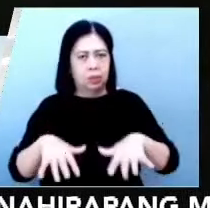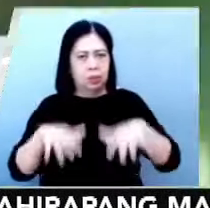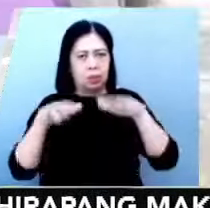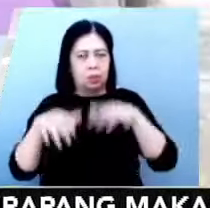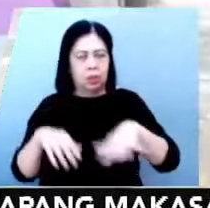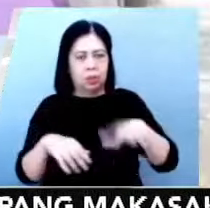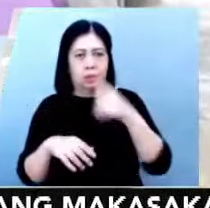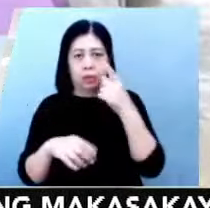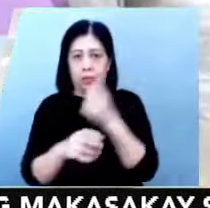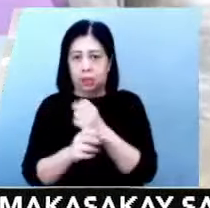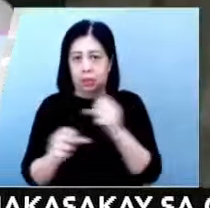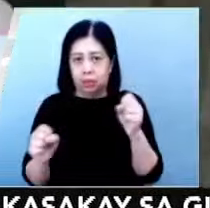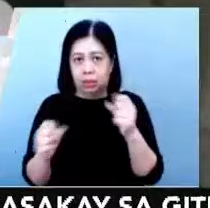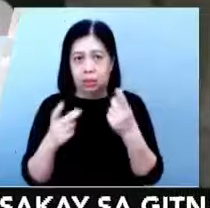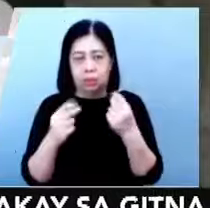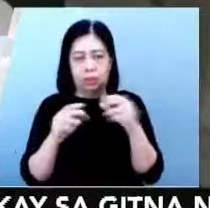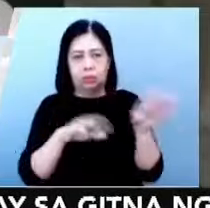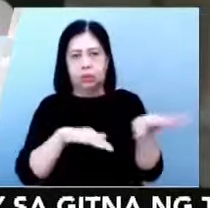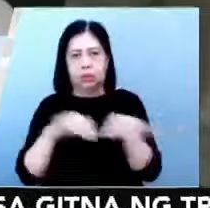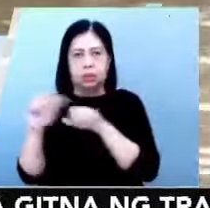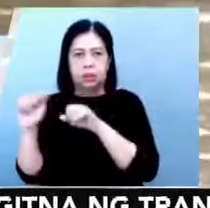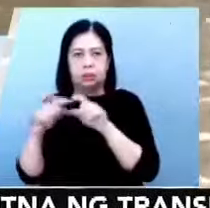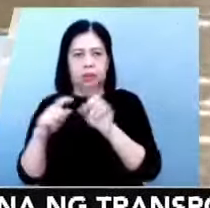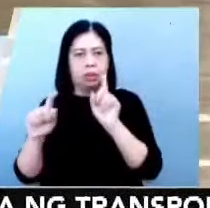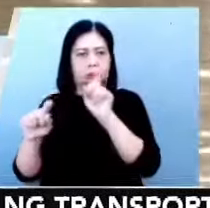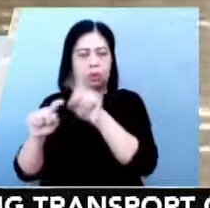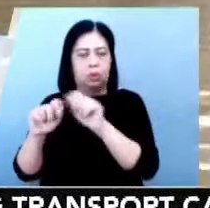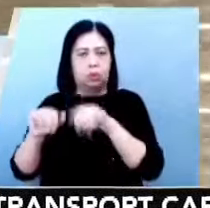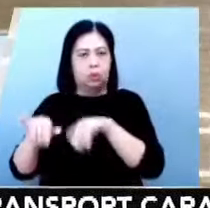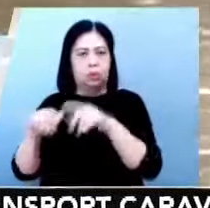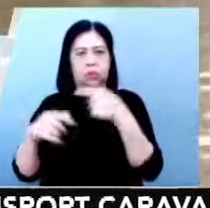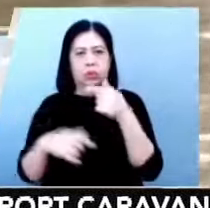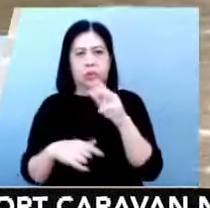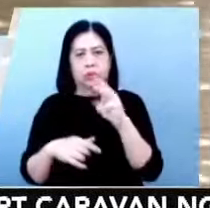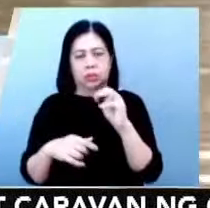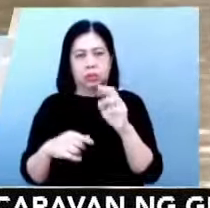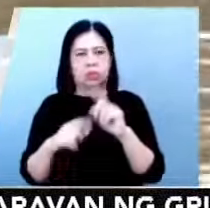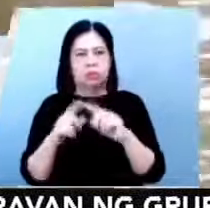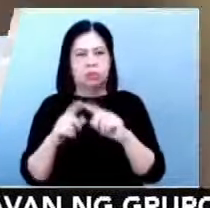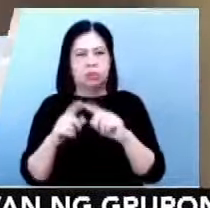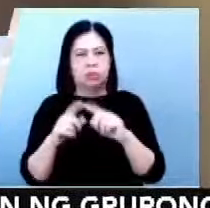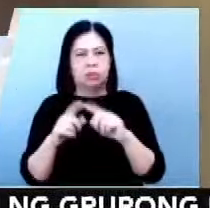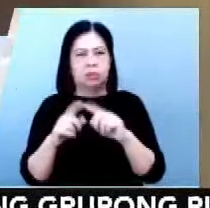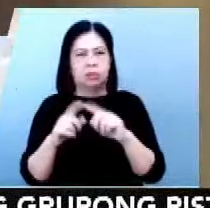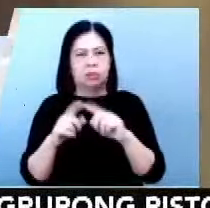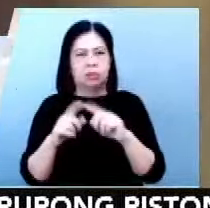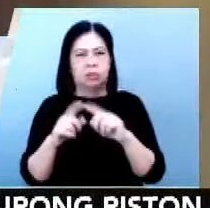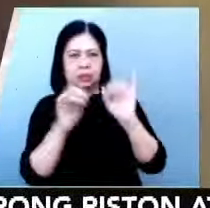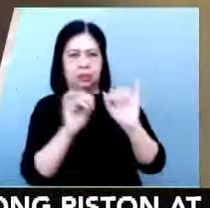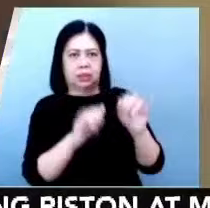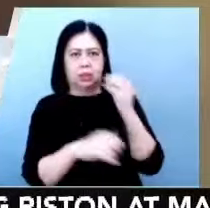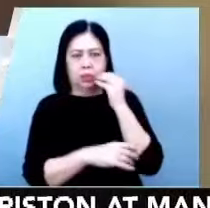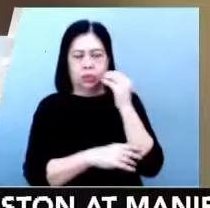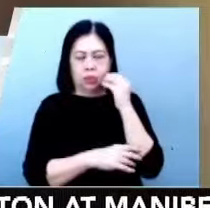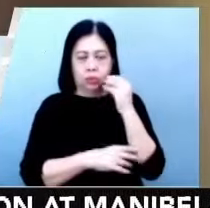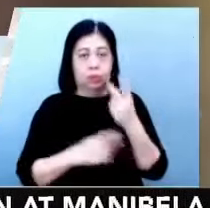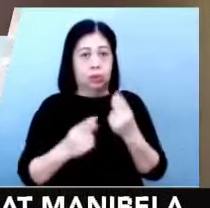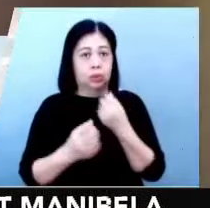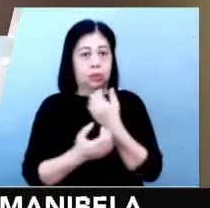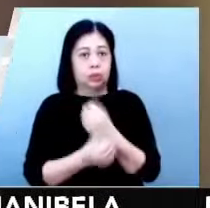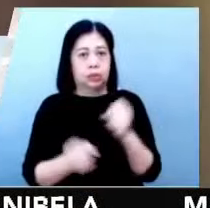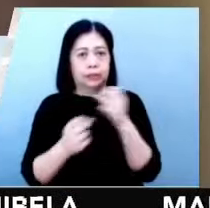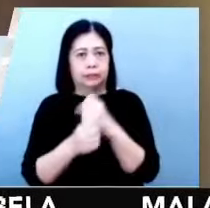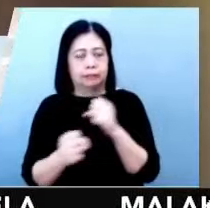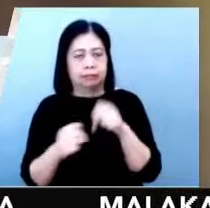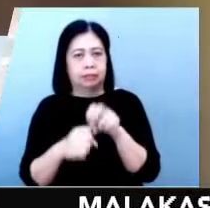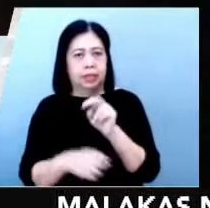kaligtasan, lumikas na ang ilan sa gym ng barangay. Pero may mga nagpaiwan pa rin sa mga bahay. Nagsagawa ng rescue operation ng Mawab MDRMO